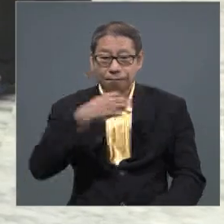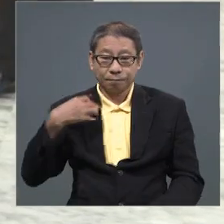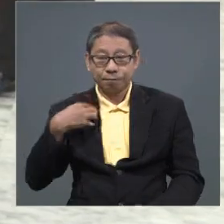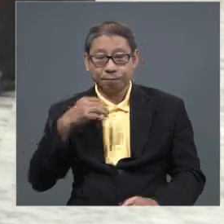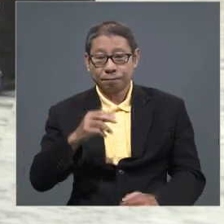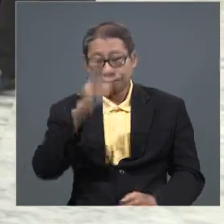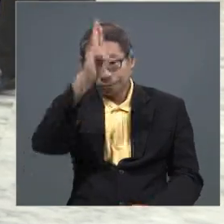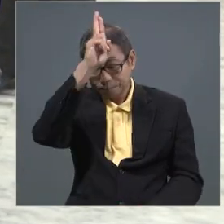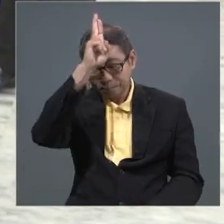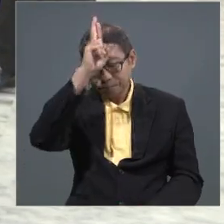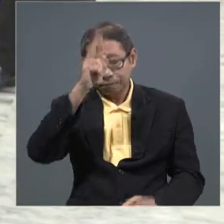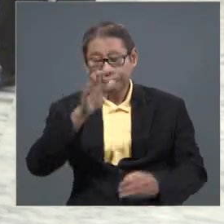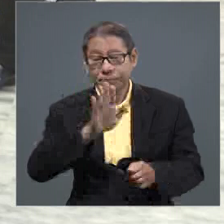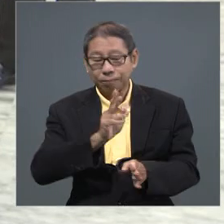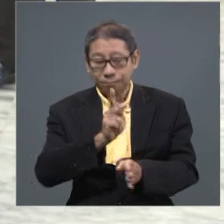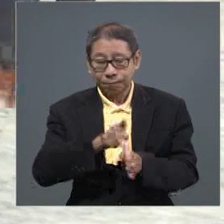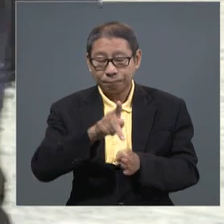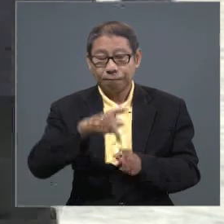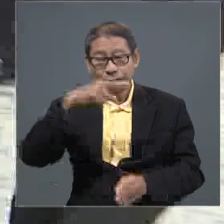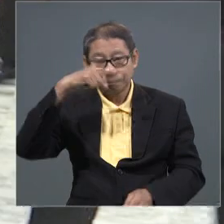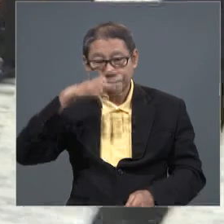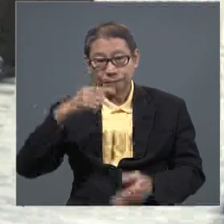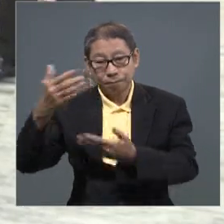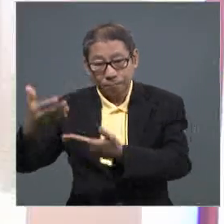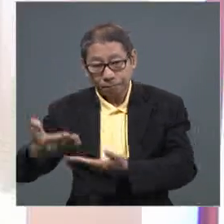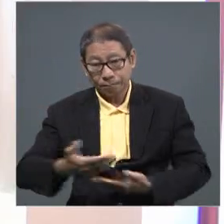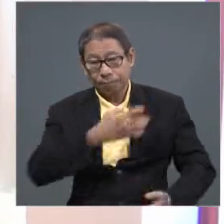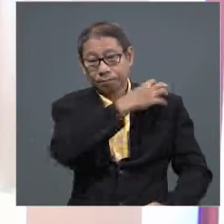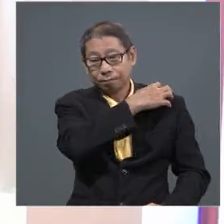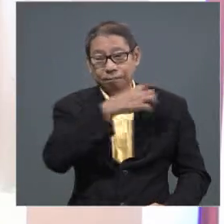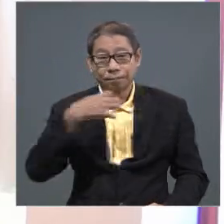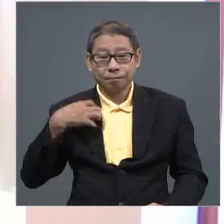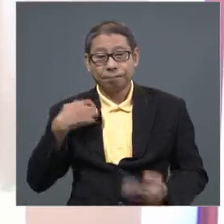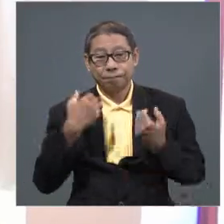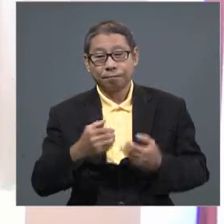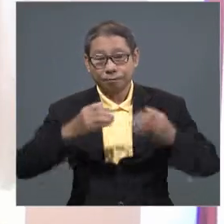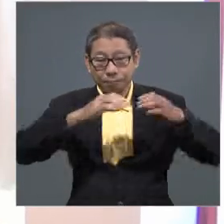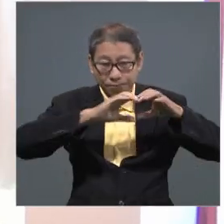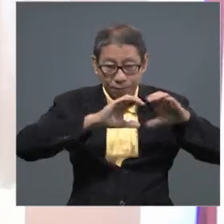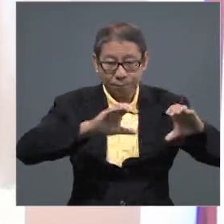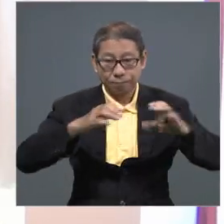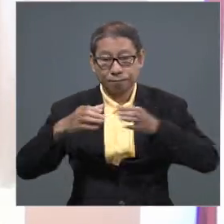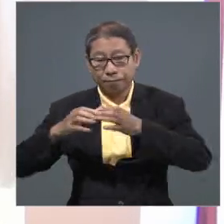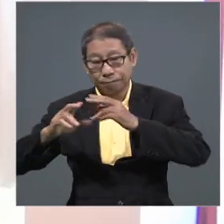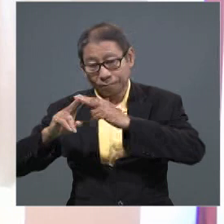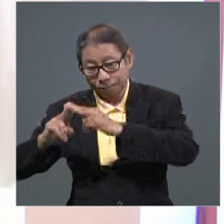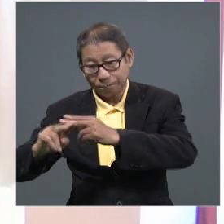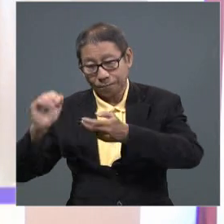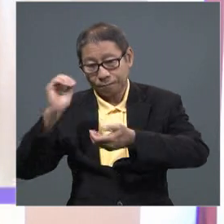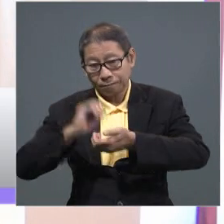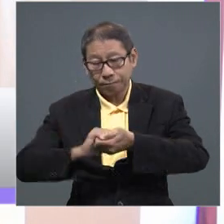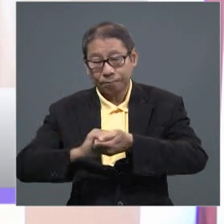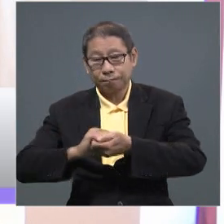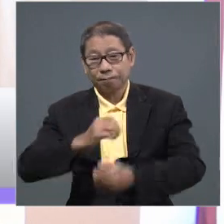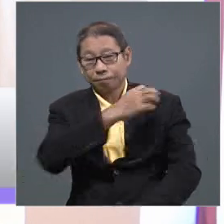เปรูประจำประเทศไทยได้ให้การต้อนรับคณะทูตานุทูตหัวหน้าส่วนราชการทั้งภาครัฐและเอกชนในโอกาสที่